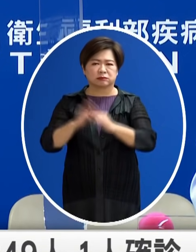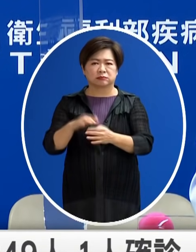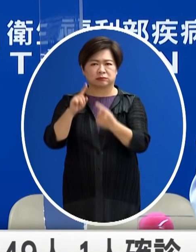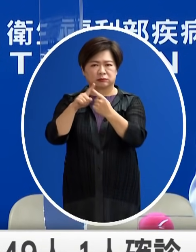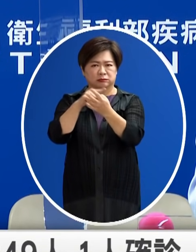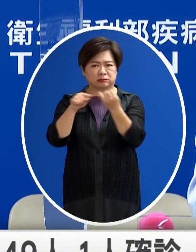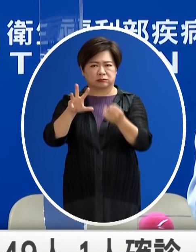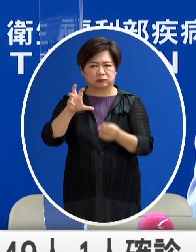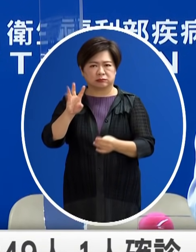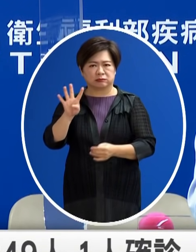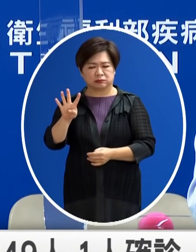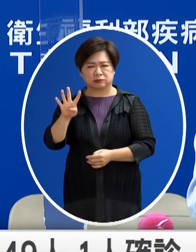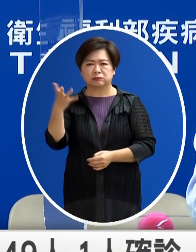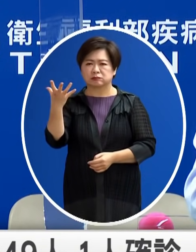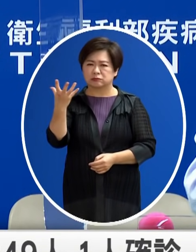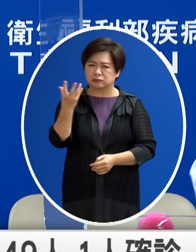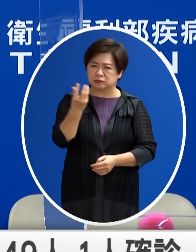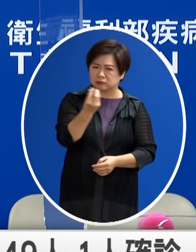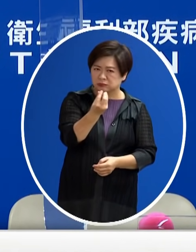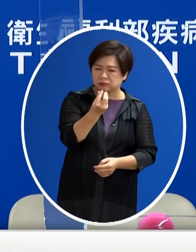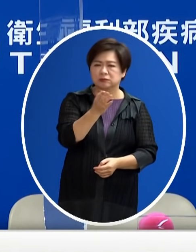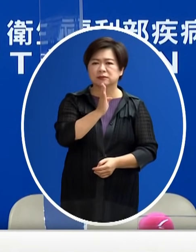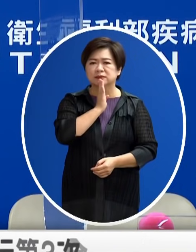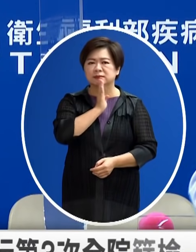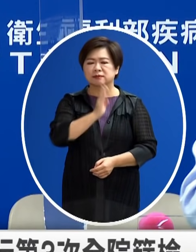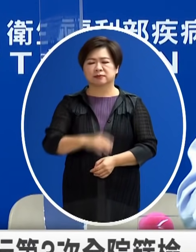哈，那逐次的就往下降，